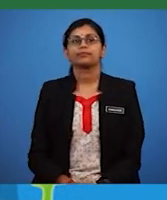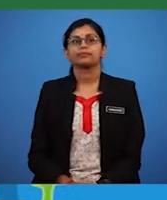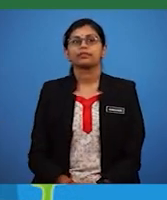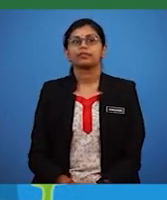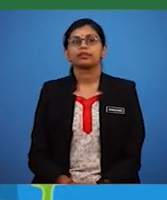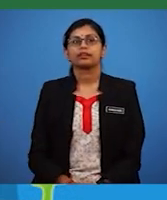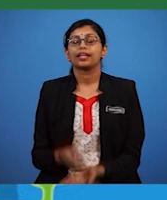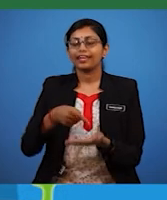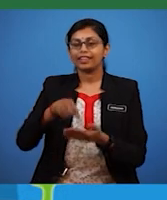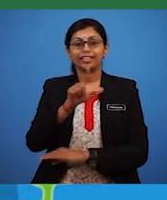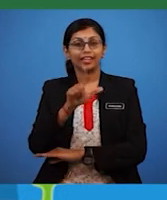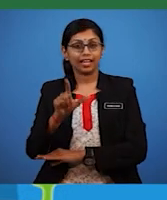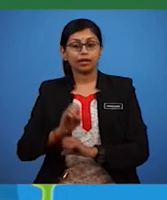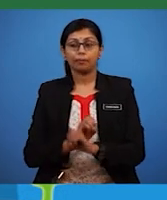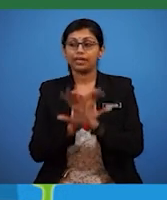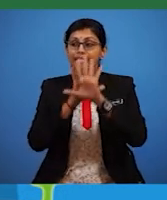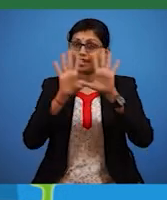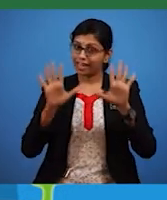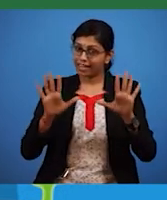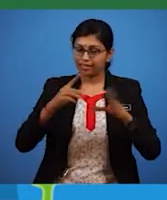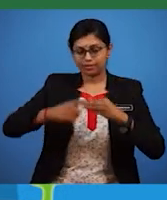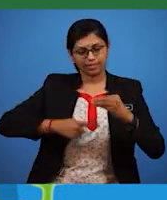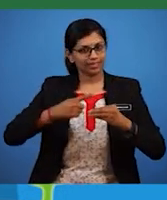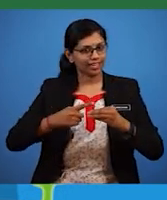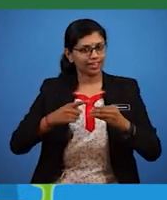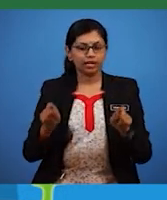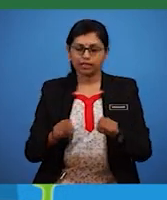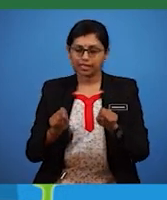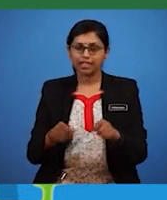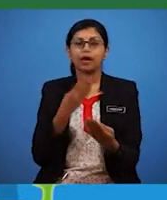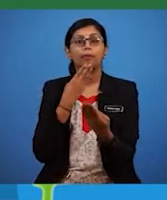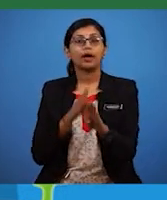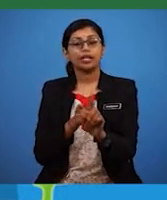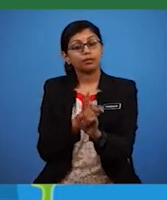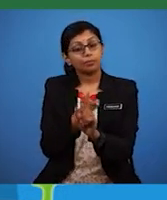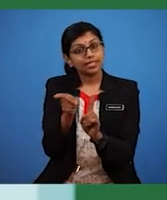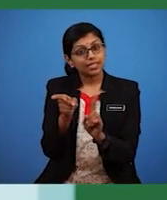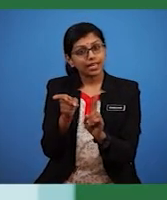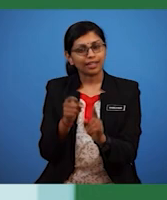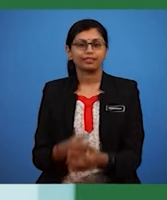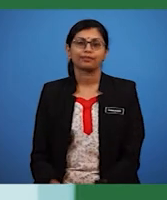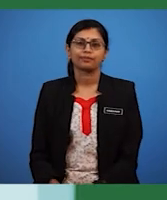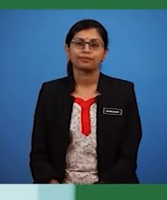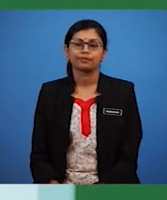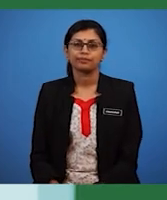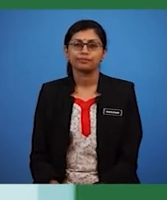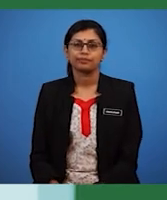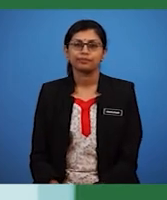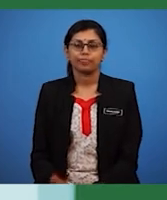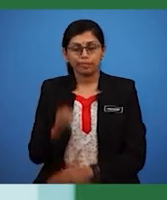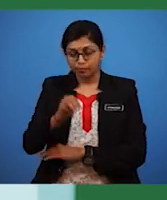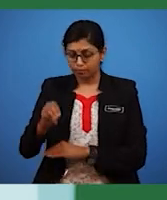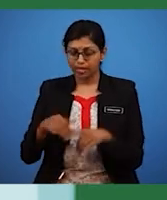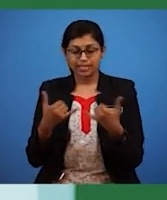yang boleh menerangkan tentang tindak balas penyesaran. Murid-murid,